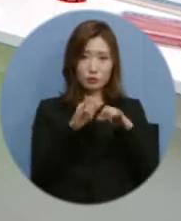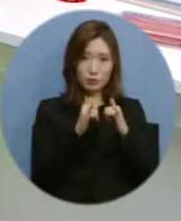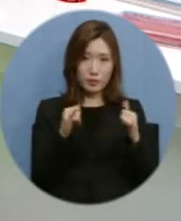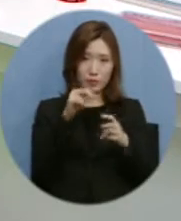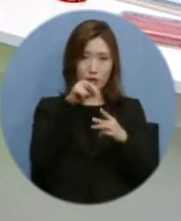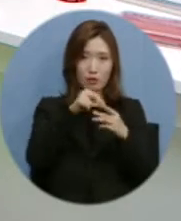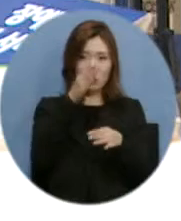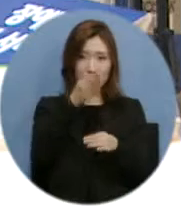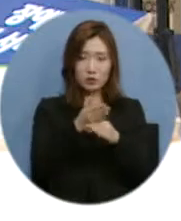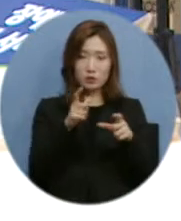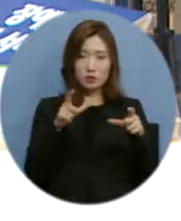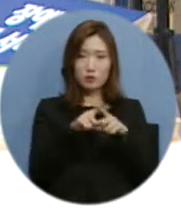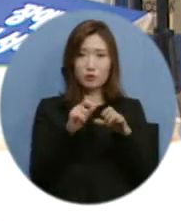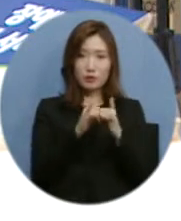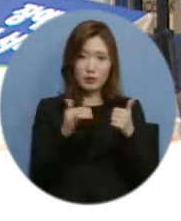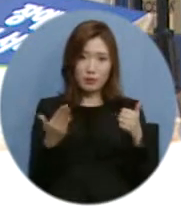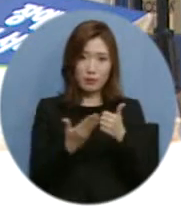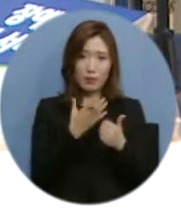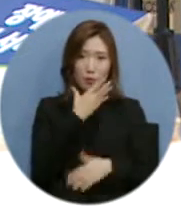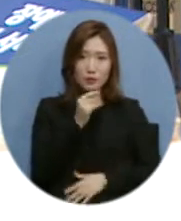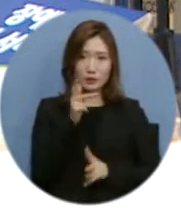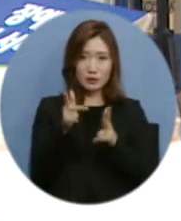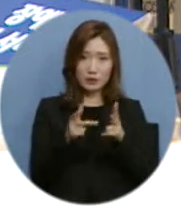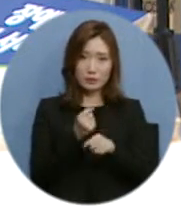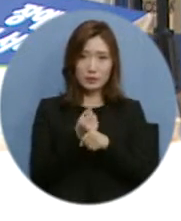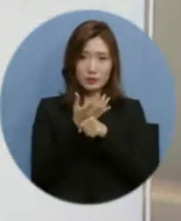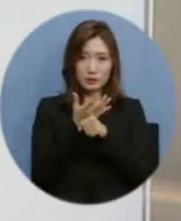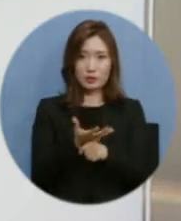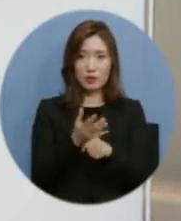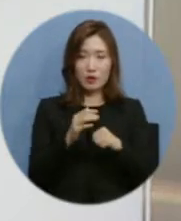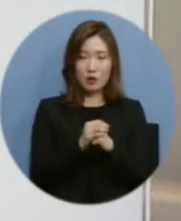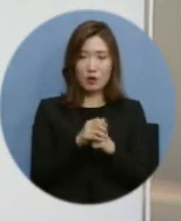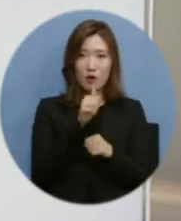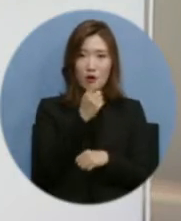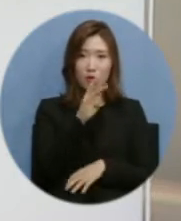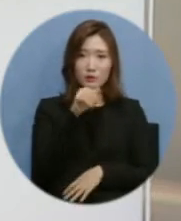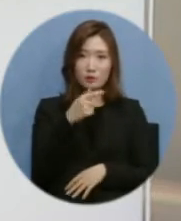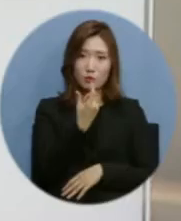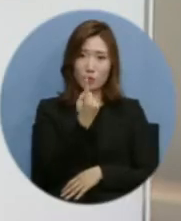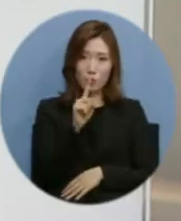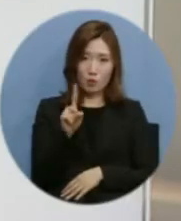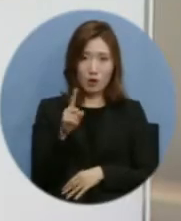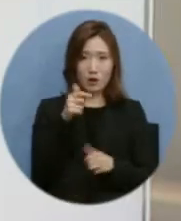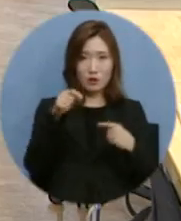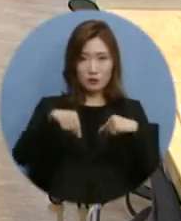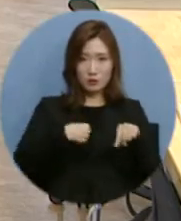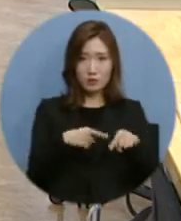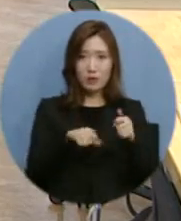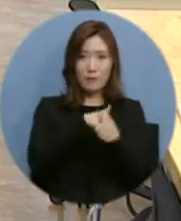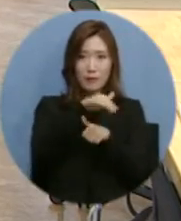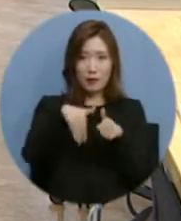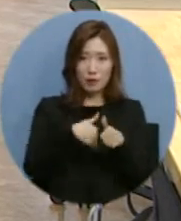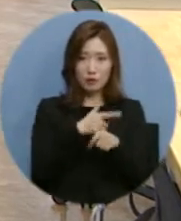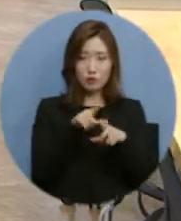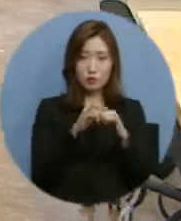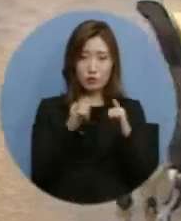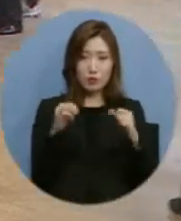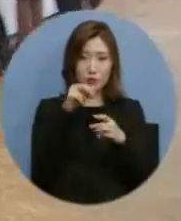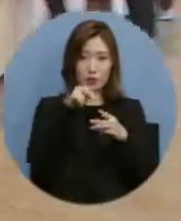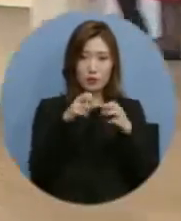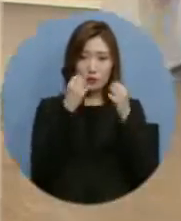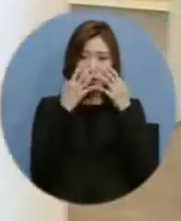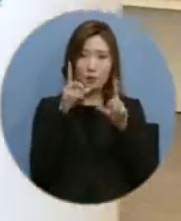동주민센터를 중심으로 지역 주민들에게 복지 사업을 전개하는 동복지 허브화 정책. 이 사업의 바탕이 되는 주민센터가